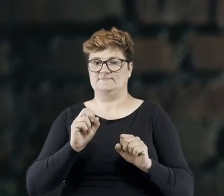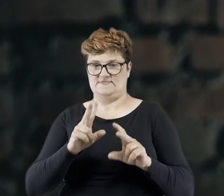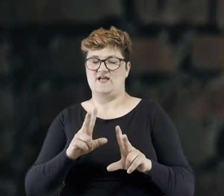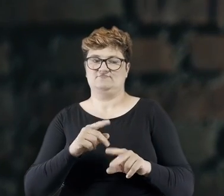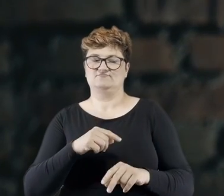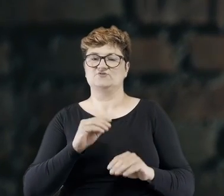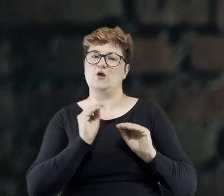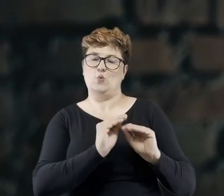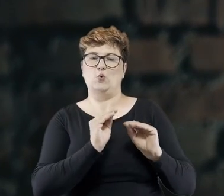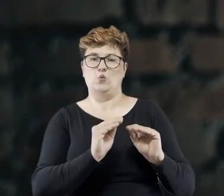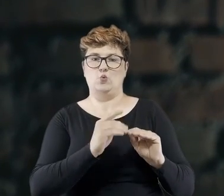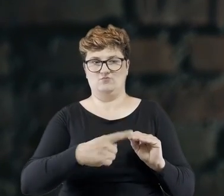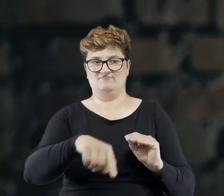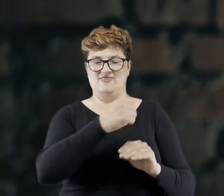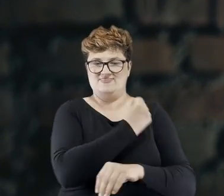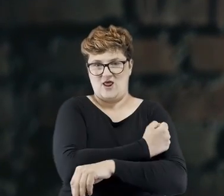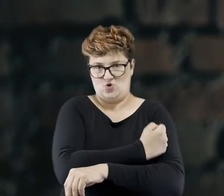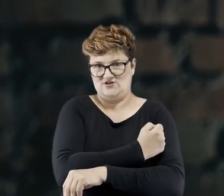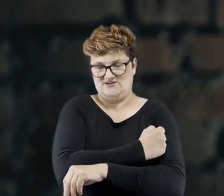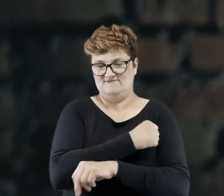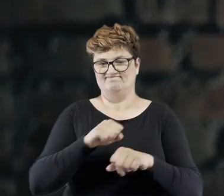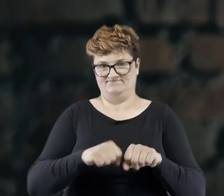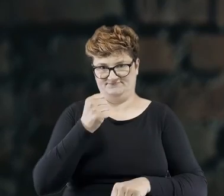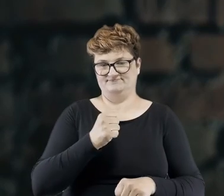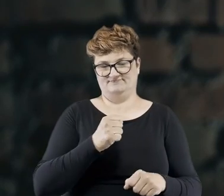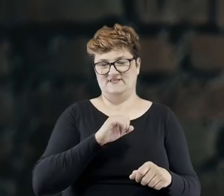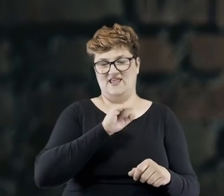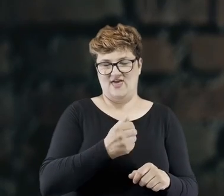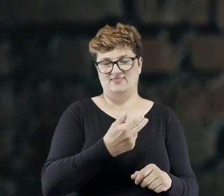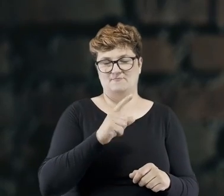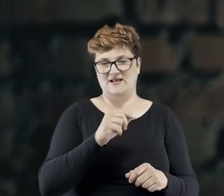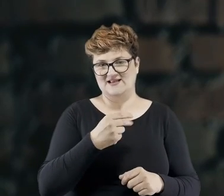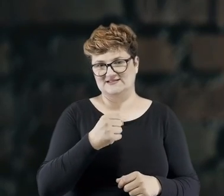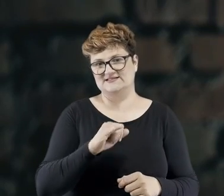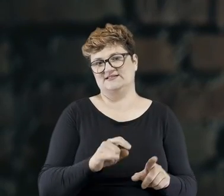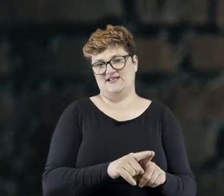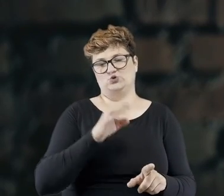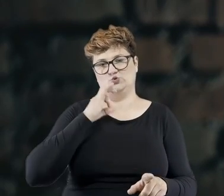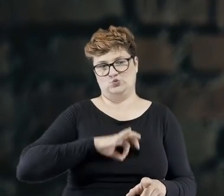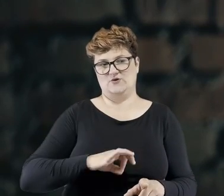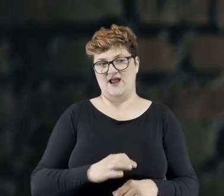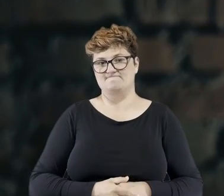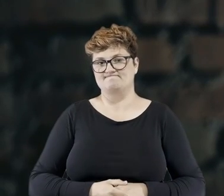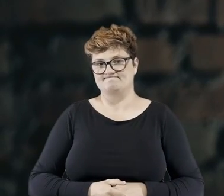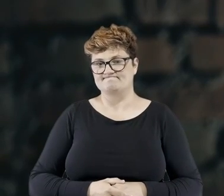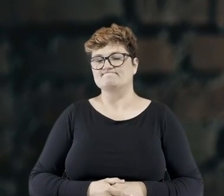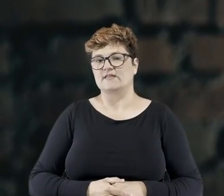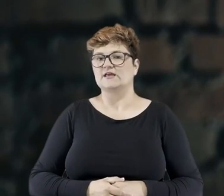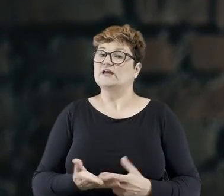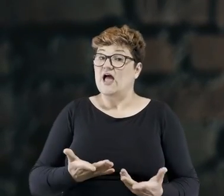że nauczył tych brania narkotyków Jana Panińskiego i też córkę. Czy